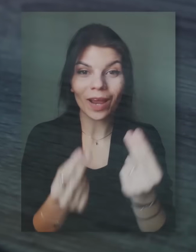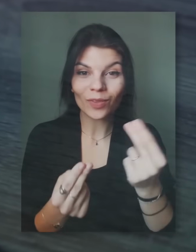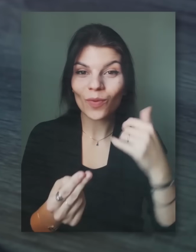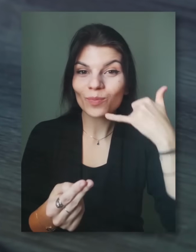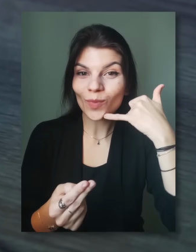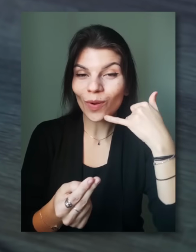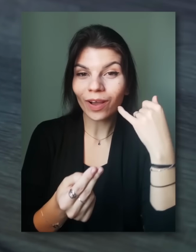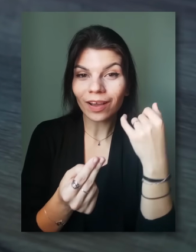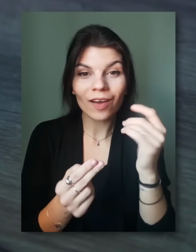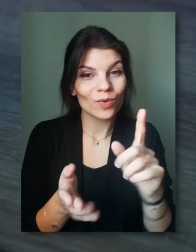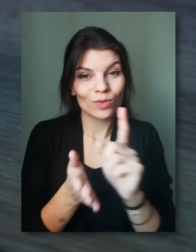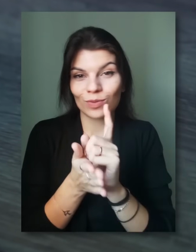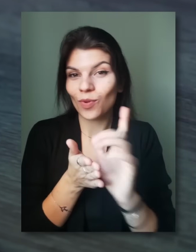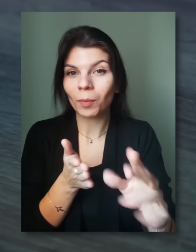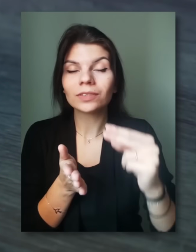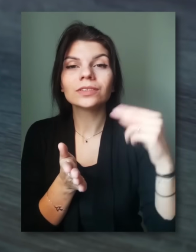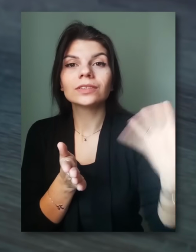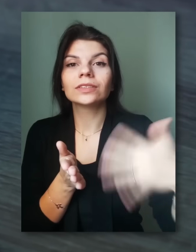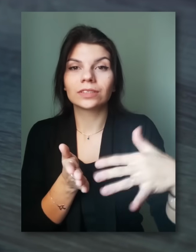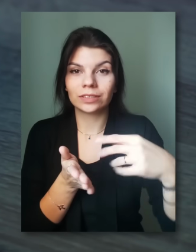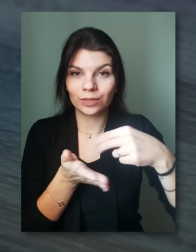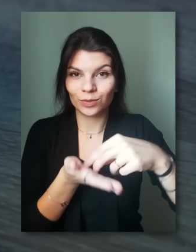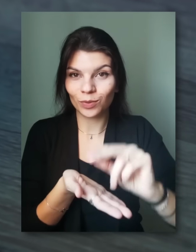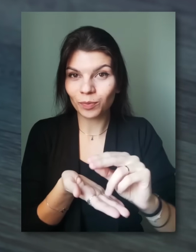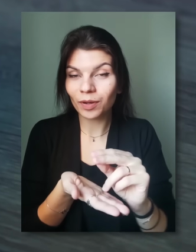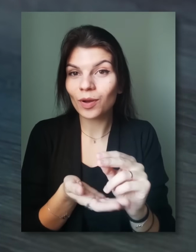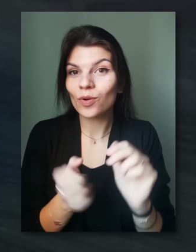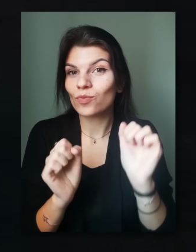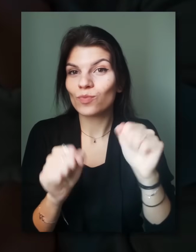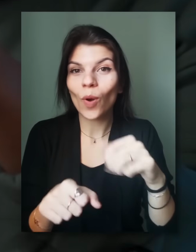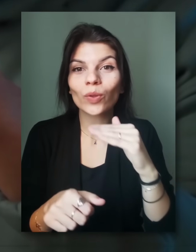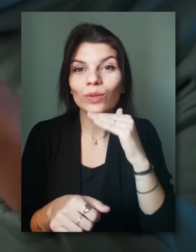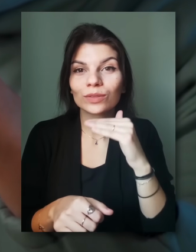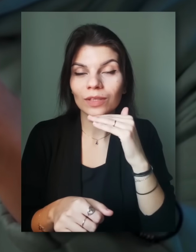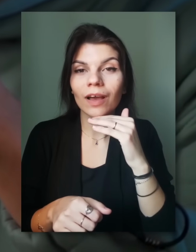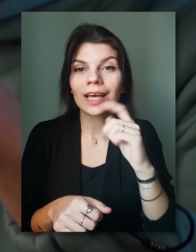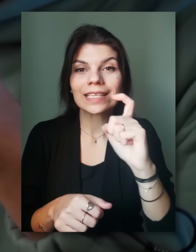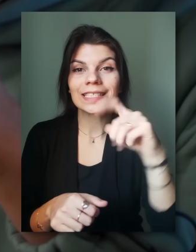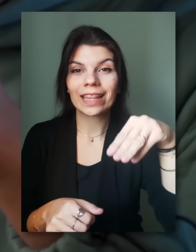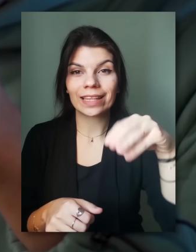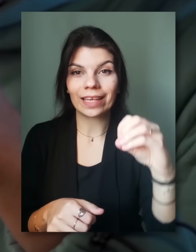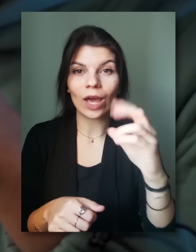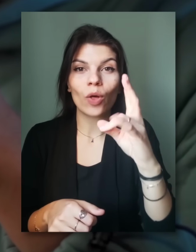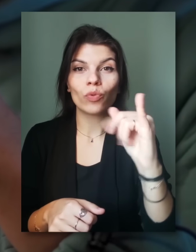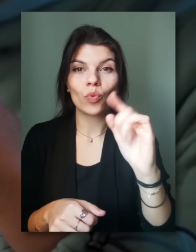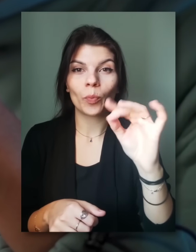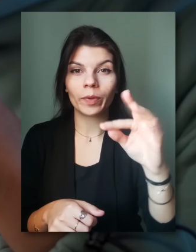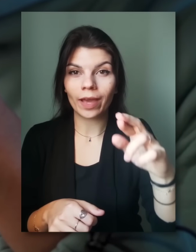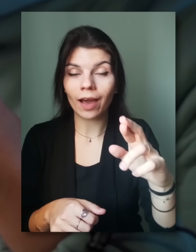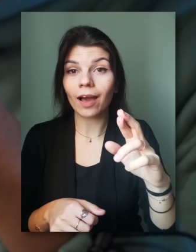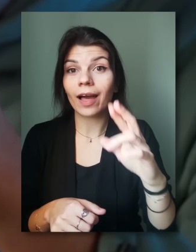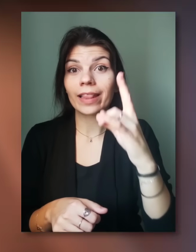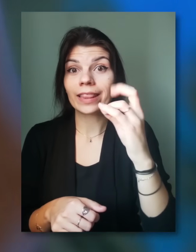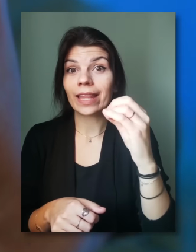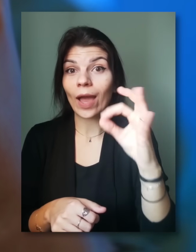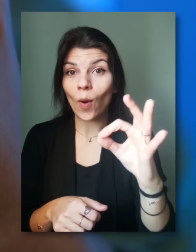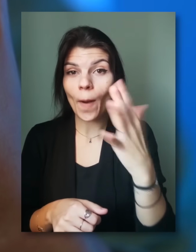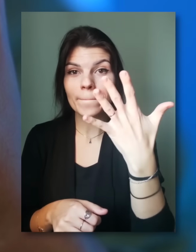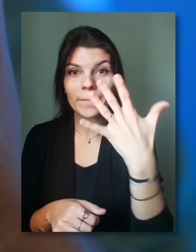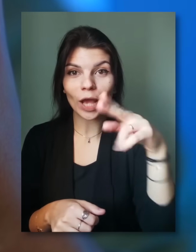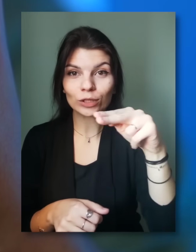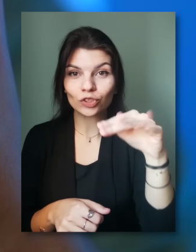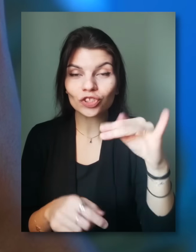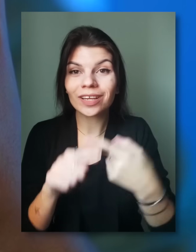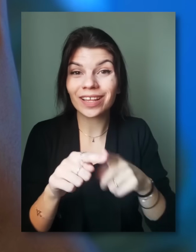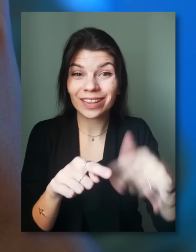Вамбільшенепотрібновитрачатикупугрошей насмартфон,щобгративмобільніігри. ДостатньокупитиZTENubiaNeo 5G.Цей